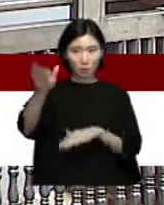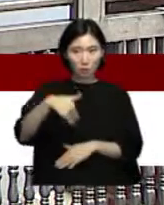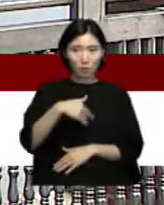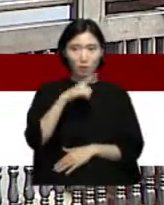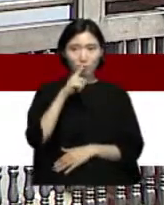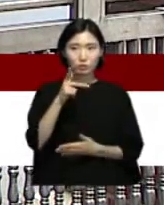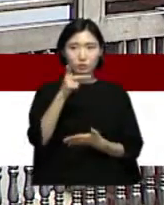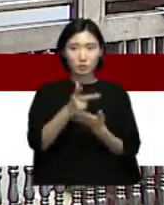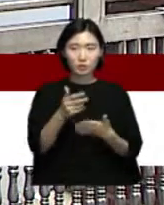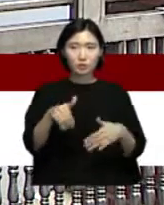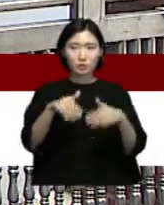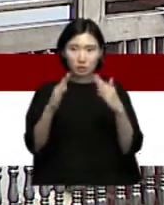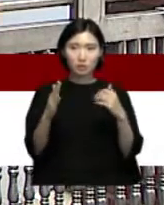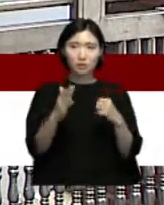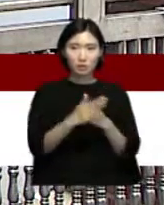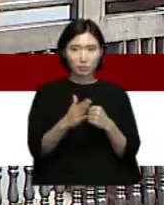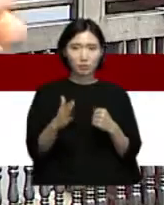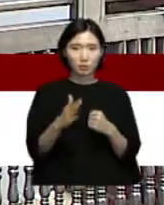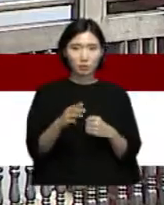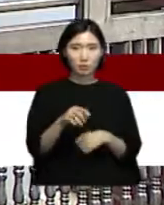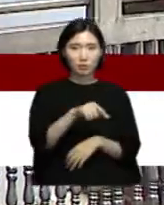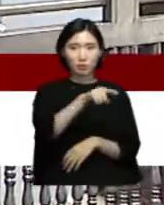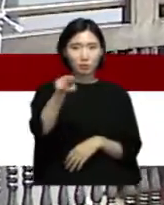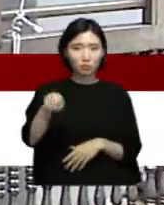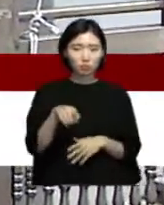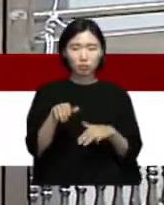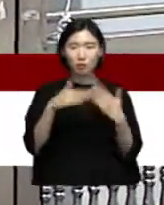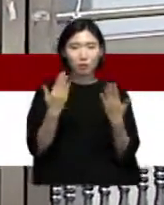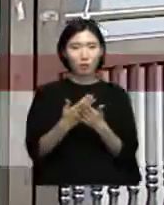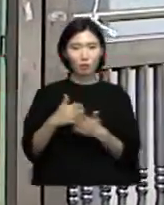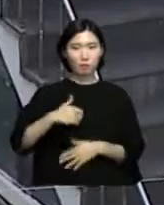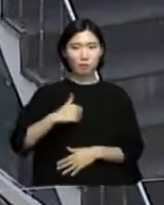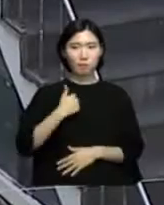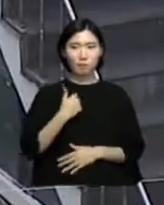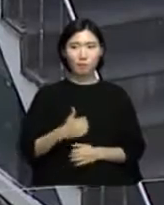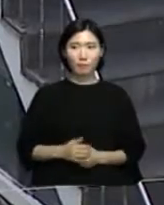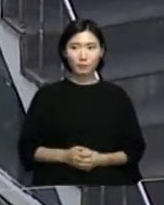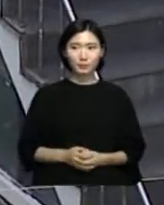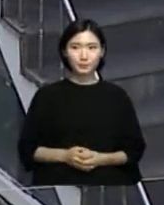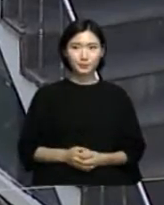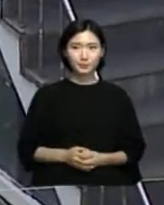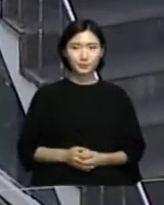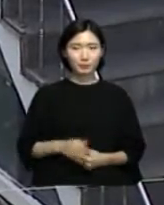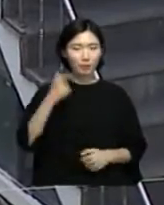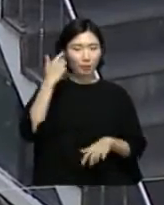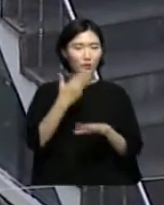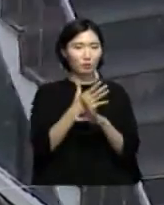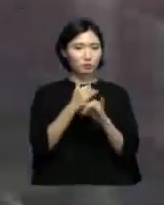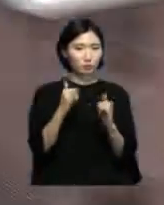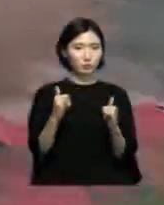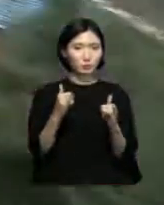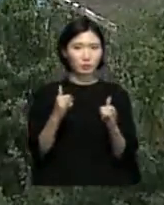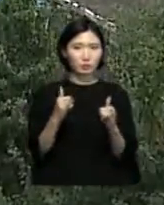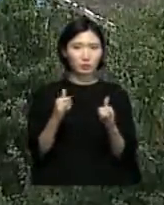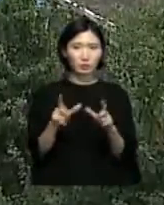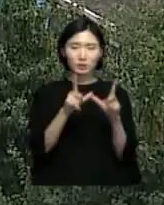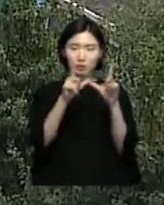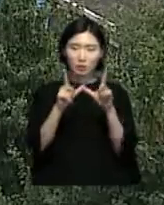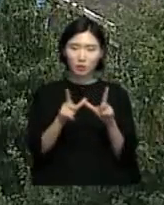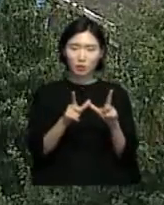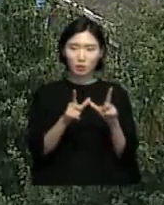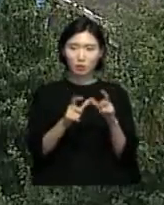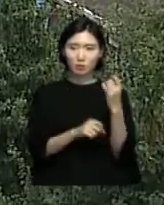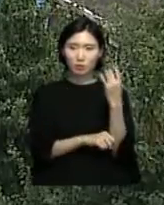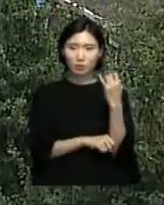여기 저 주차장 들어선다고 하니까 여기 있는 사람들이 화가 나는 거지. 또한 반대하는 주민들은 살아온 터전을